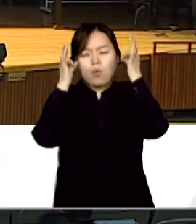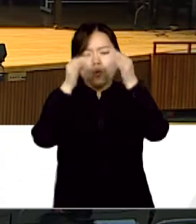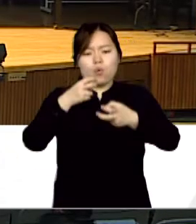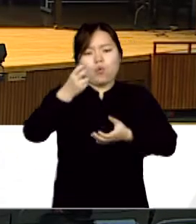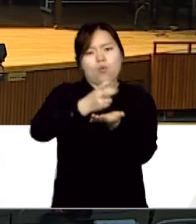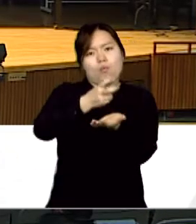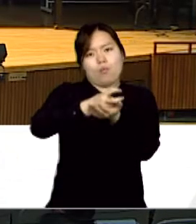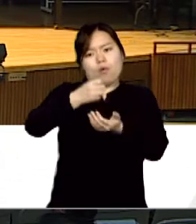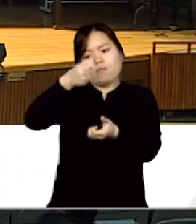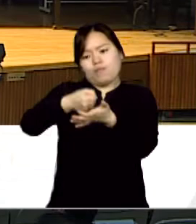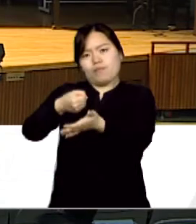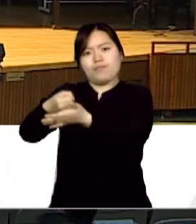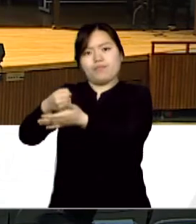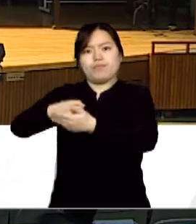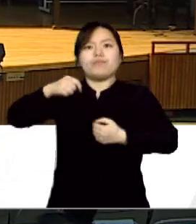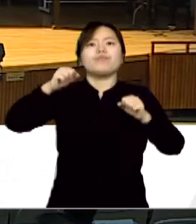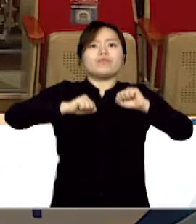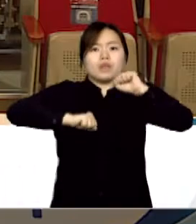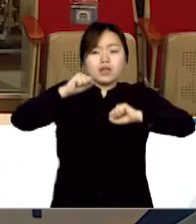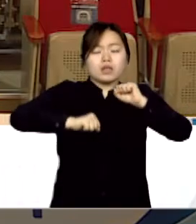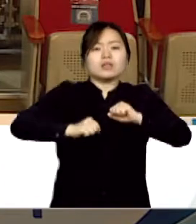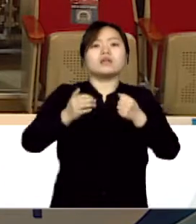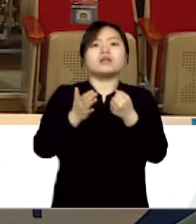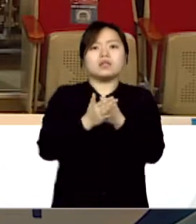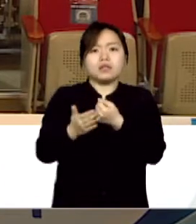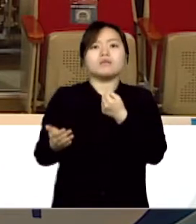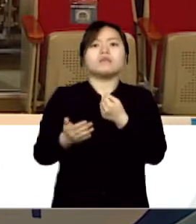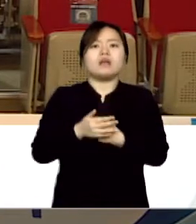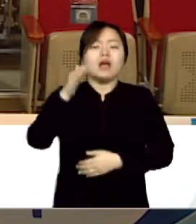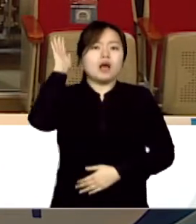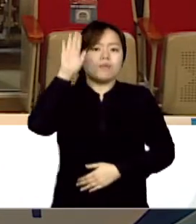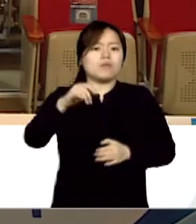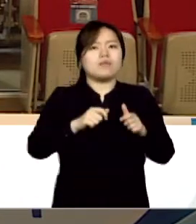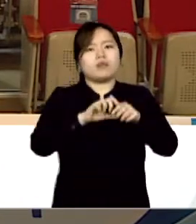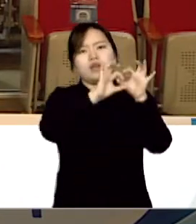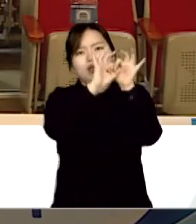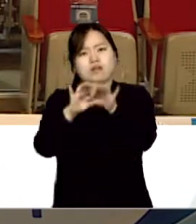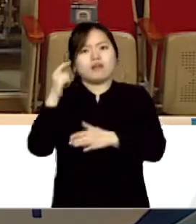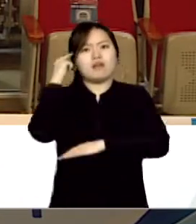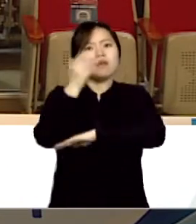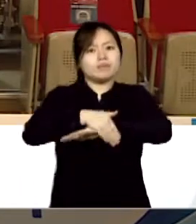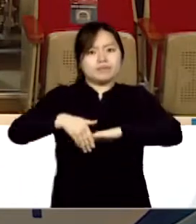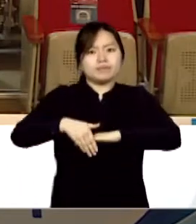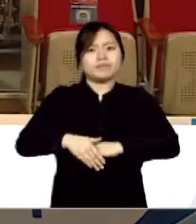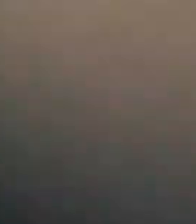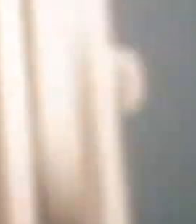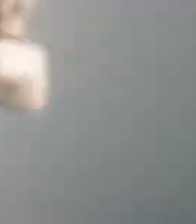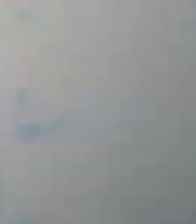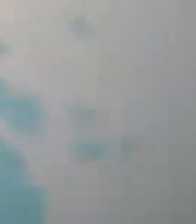다양한 시책을 진행해왔으며 앞으로도 청렴도 향상을 위한 노력을 이어갈 계획입니다.